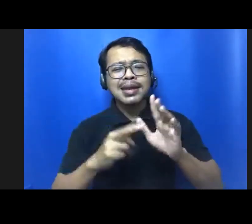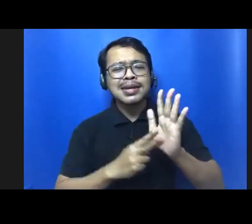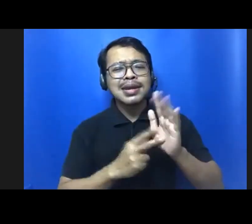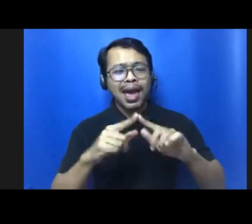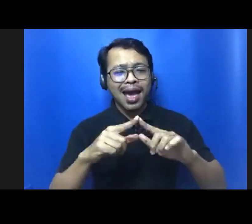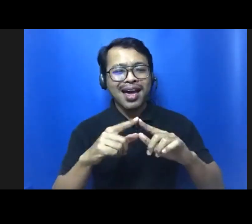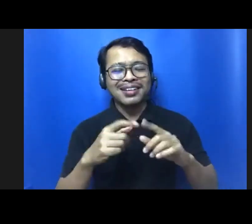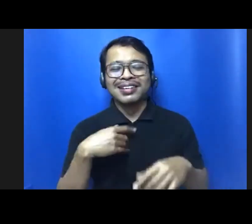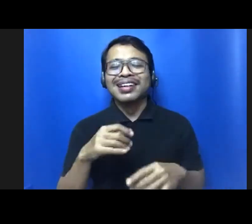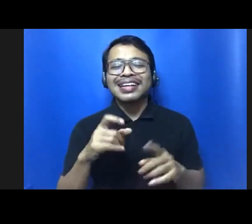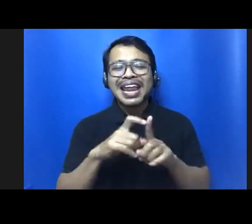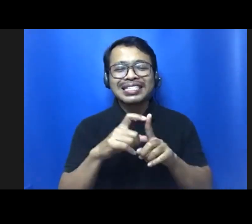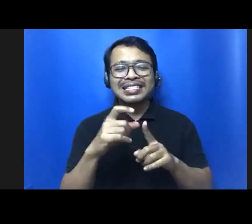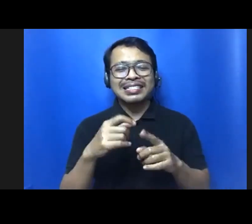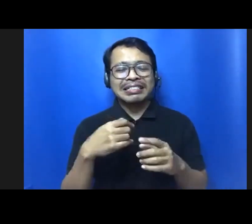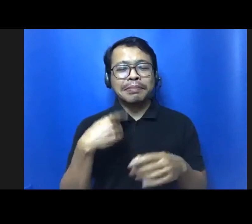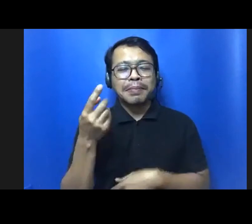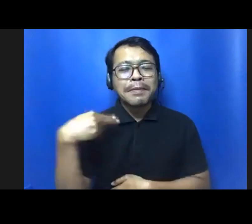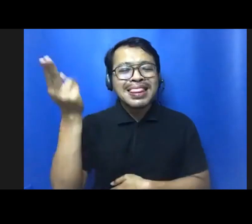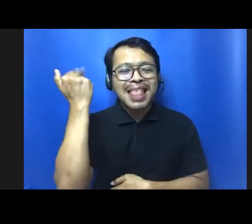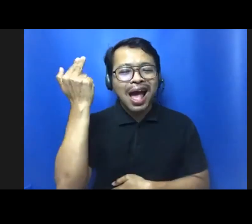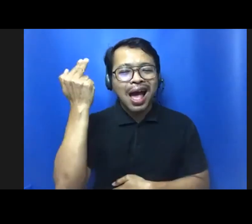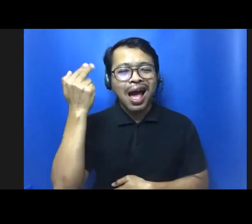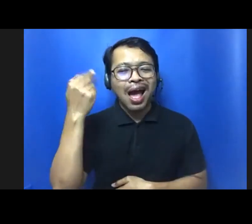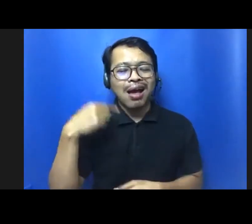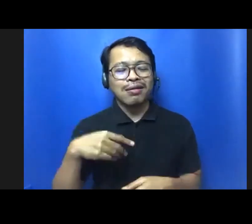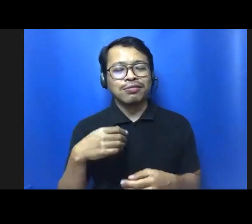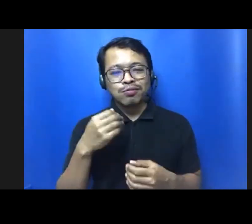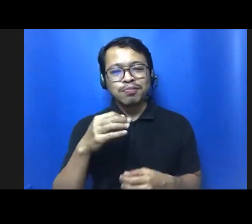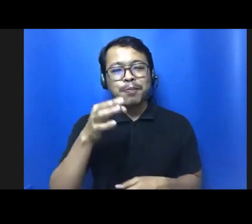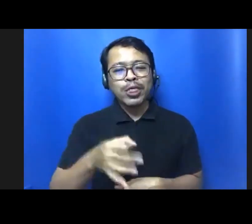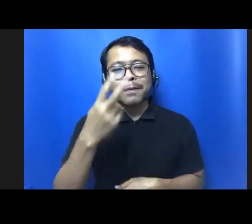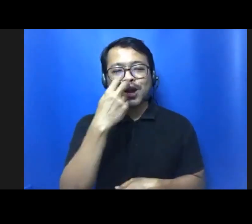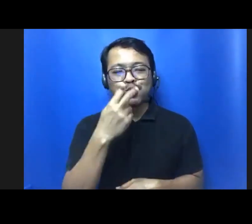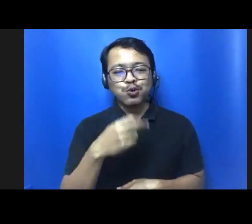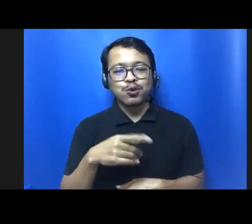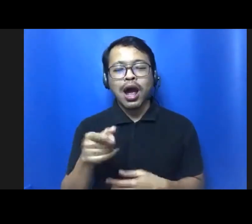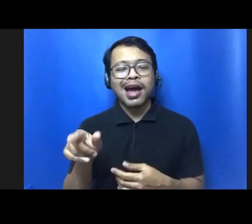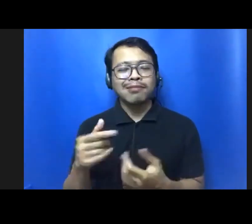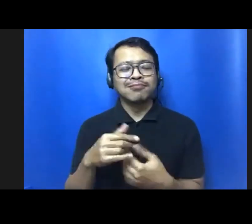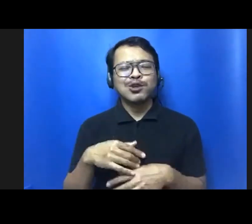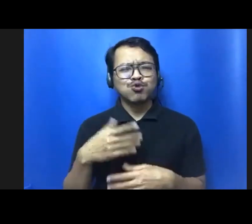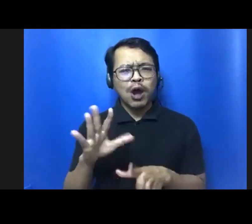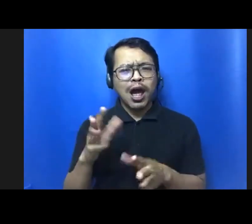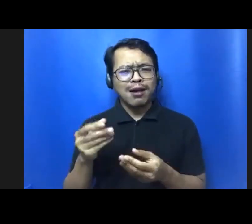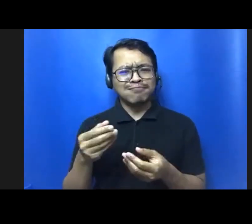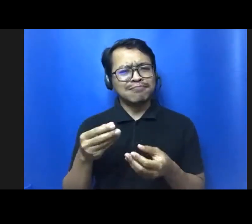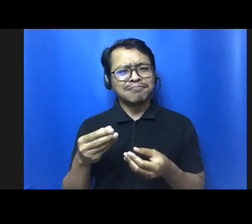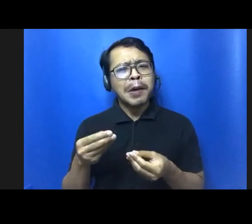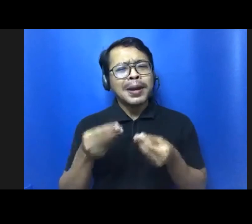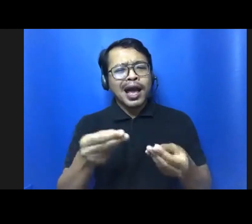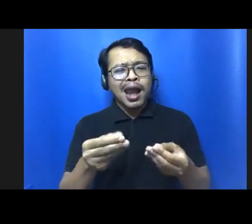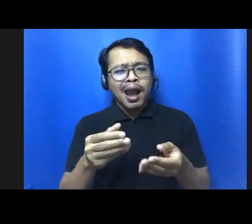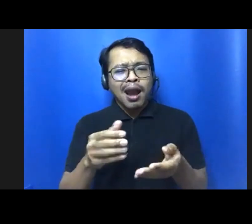yang telah banyak memberikan pelatihan-pelatihan kepada anak-anak penyandang